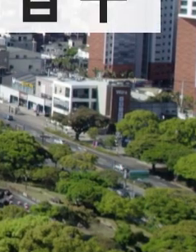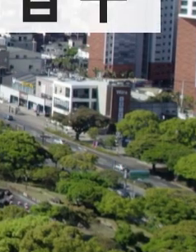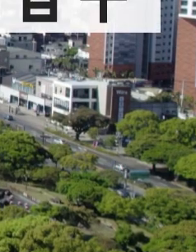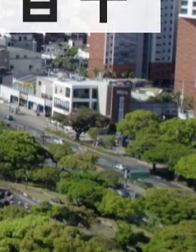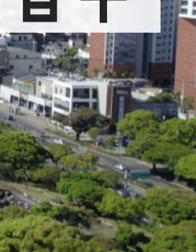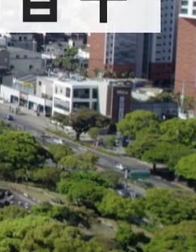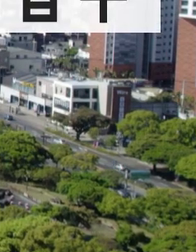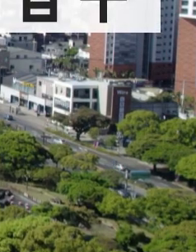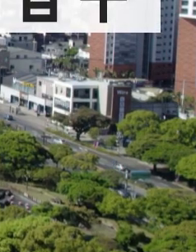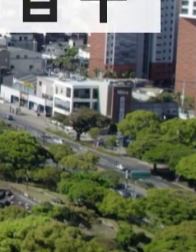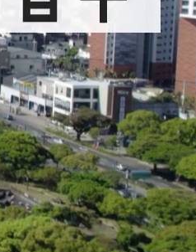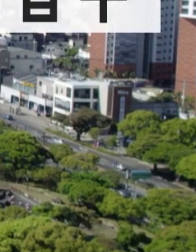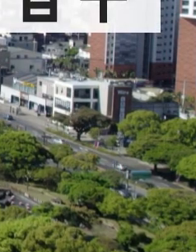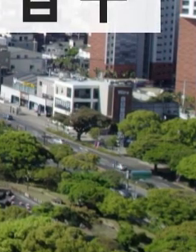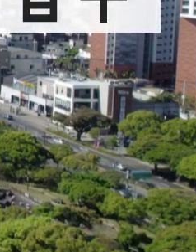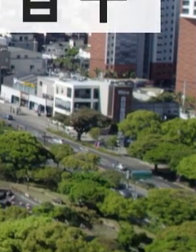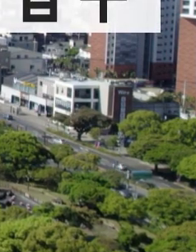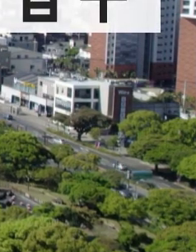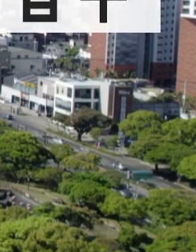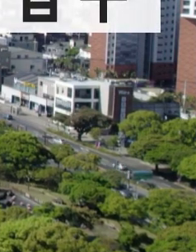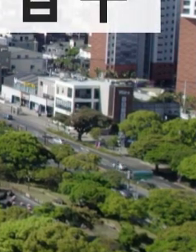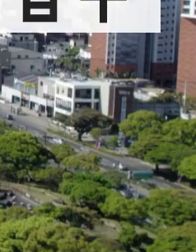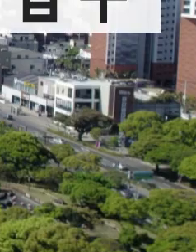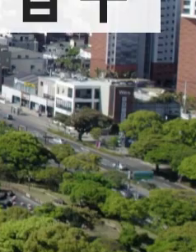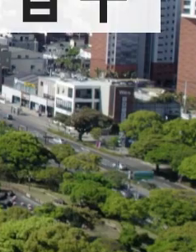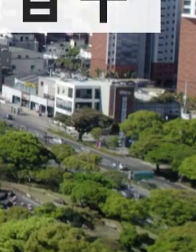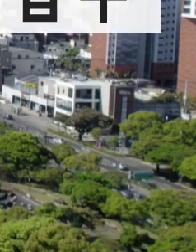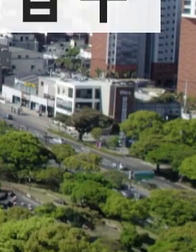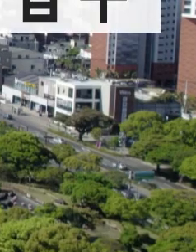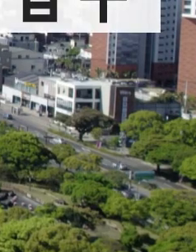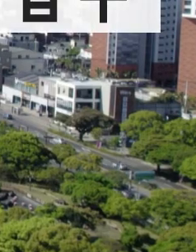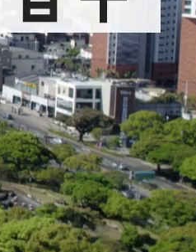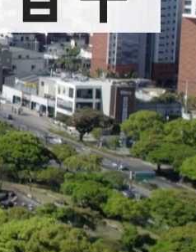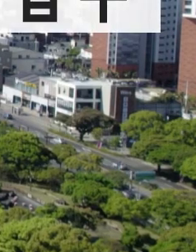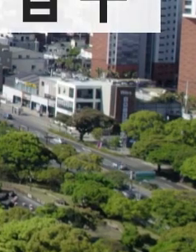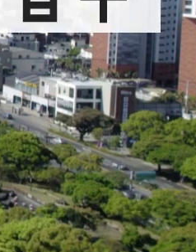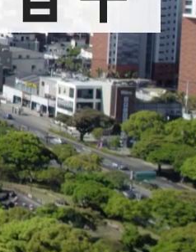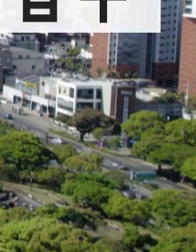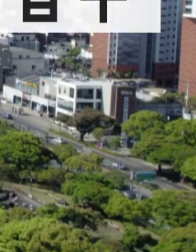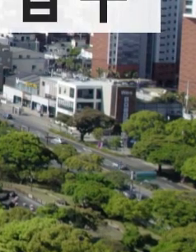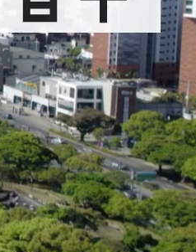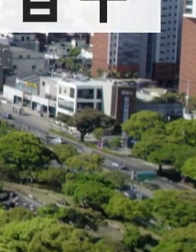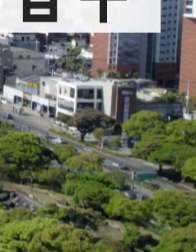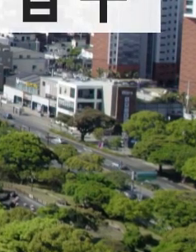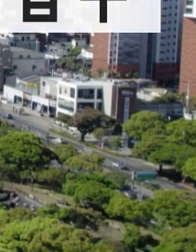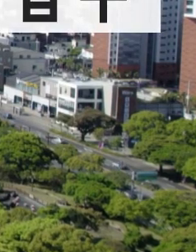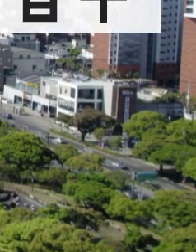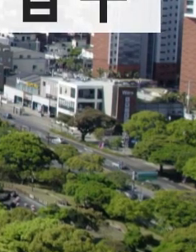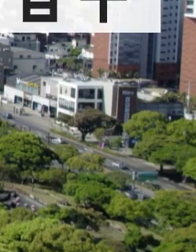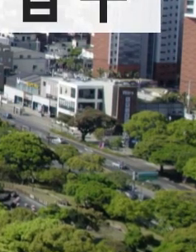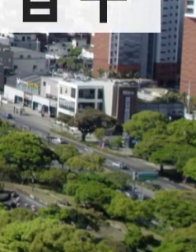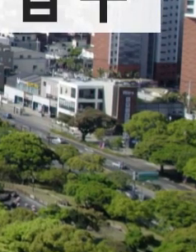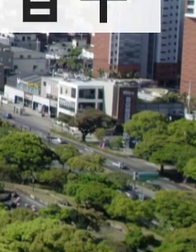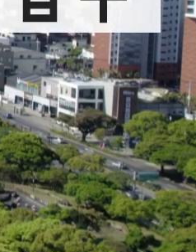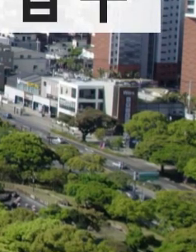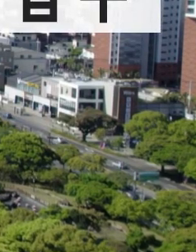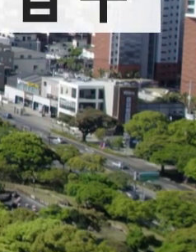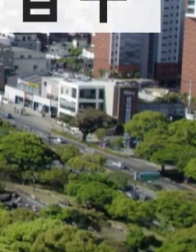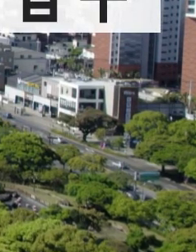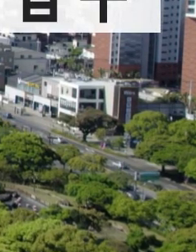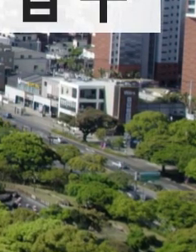장애 아동 가정의 양육 부담을 줄이기 위한 장애 아가족 양육 지원 사업이 연중 신청을 받고